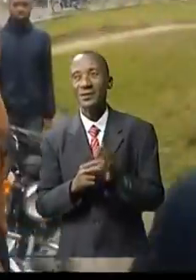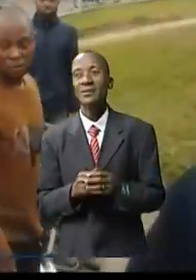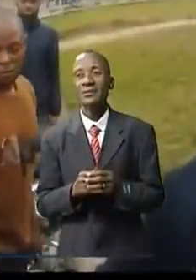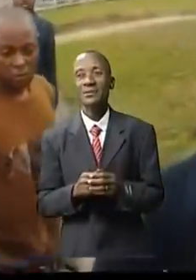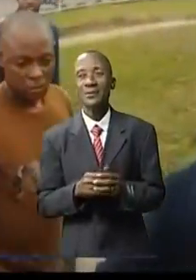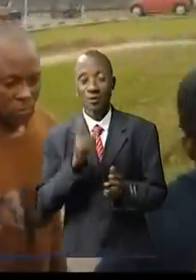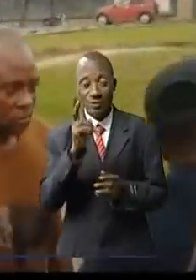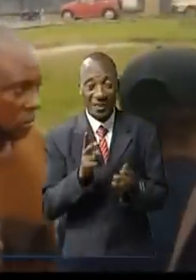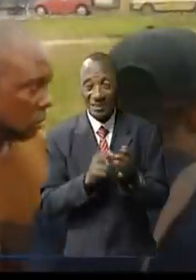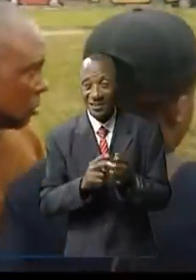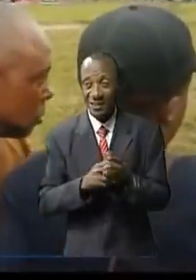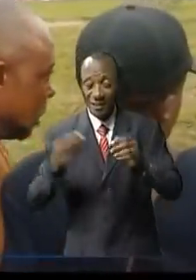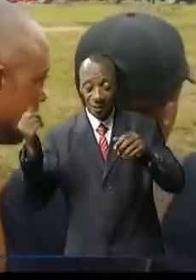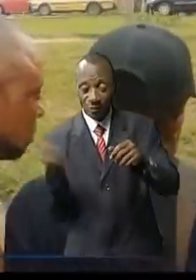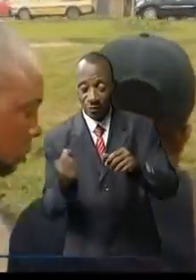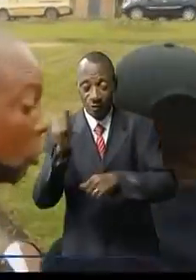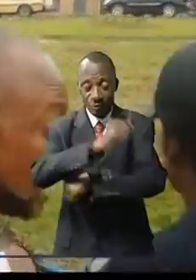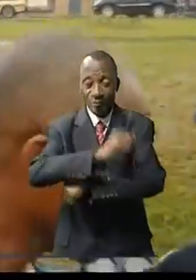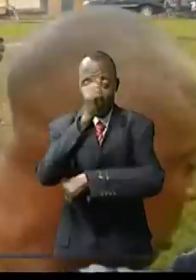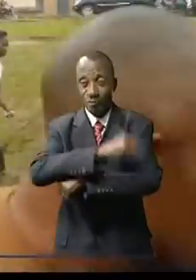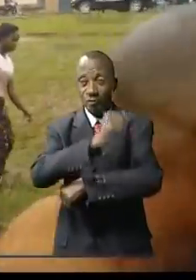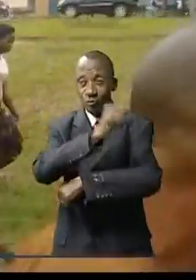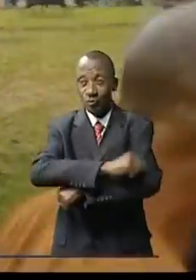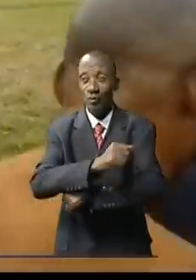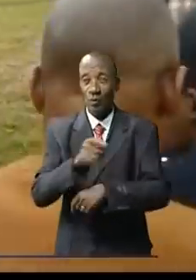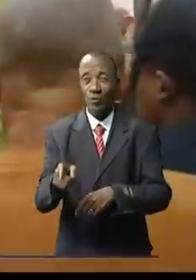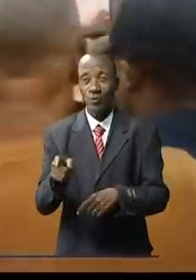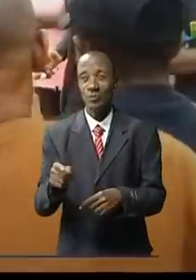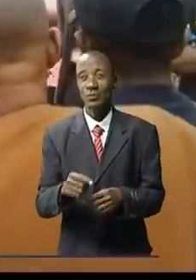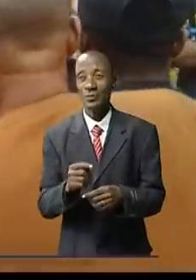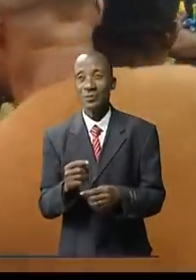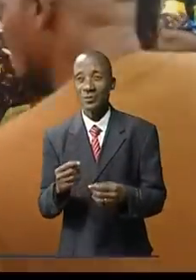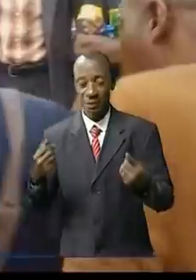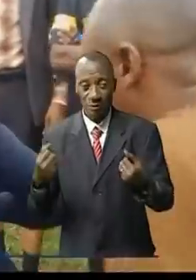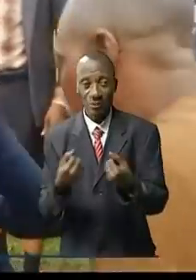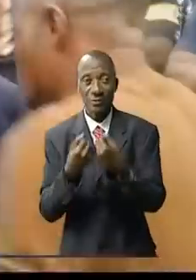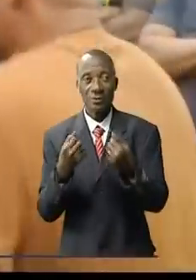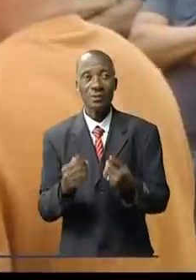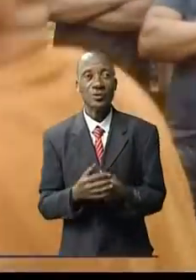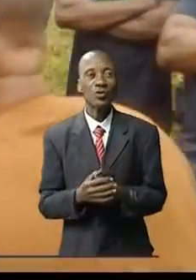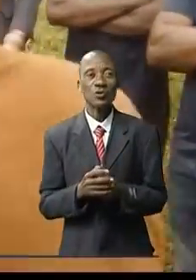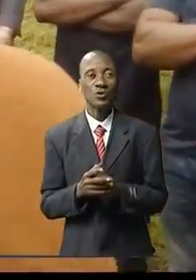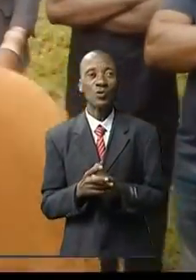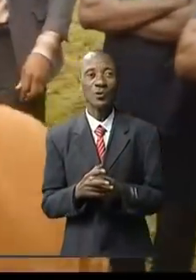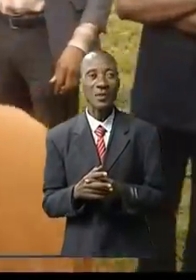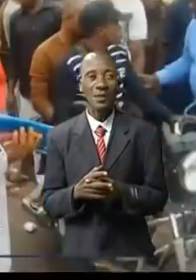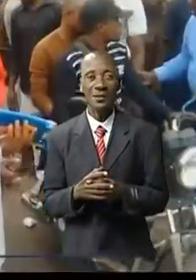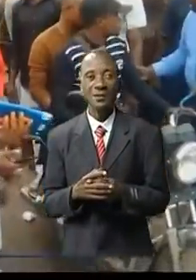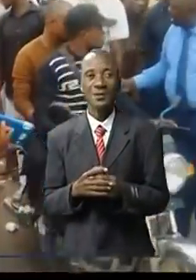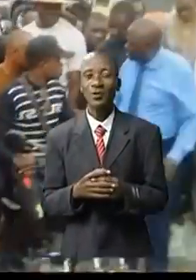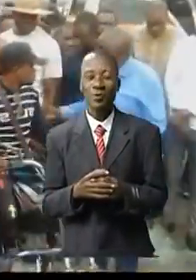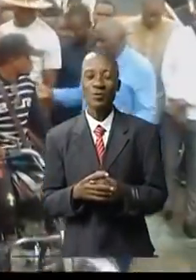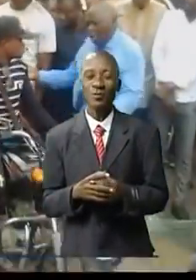émotion, miraculeusement sans égratignure, le conducteur à la base de l'accident a réussi à s'échapper avec